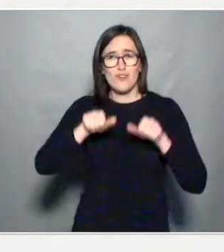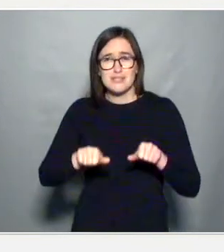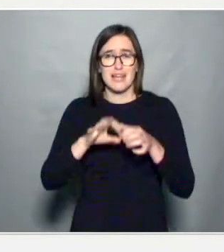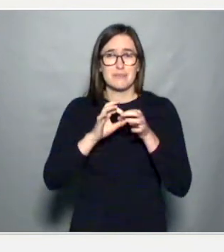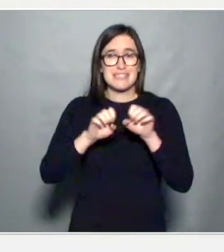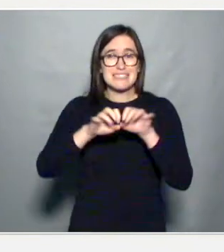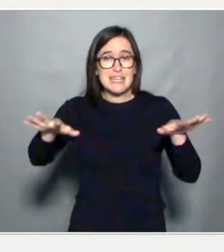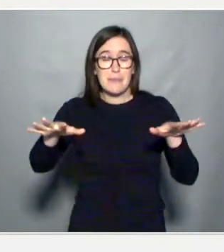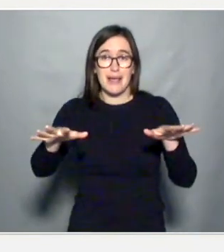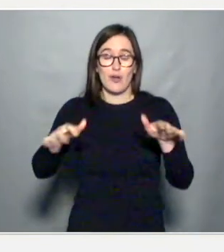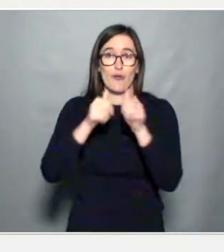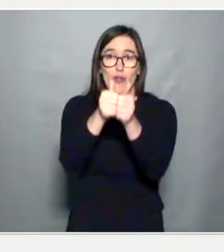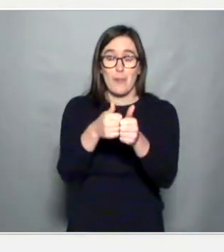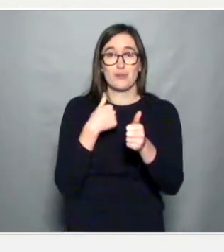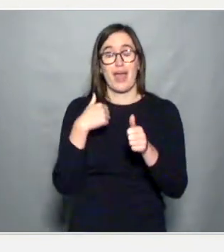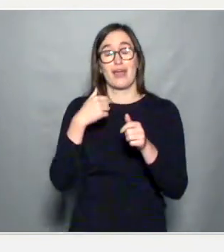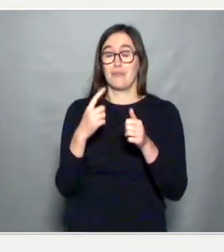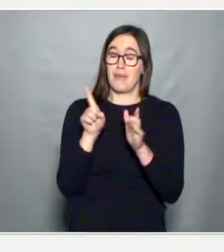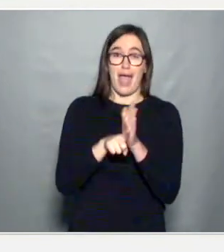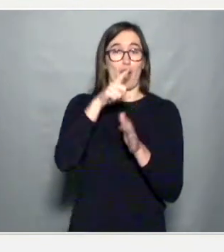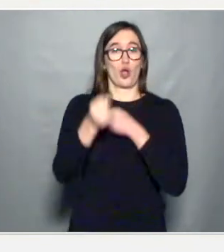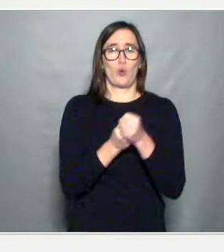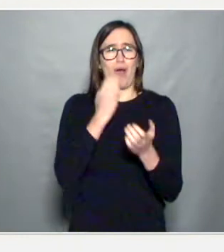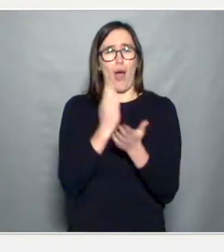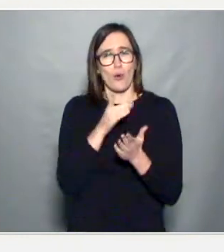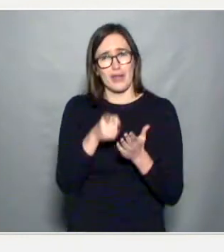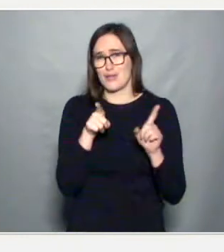med. Så jag började med att göra det som jag inte skulle göra.